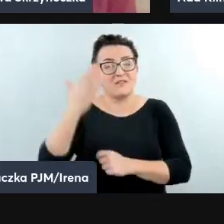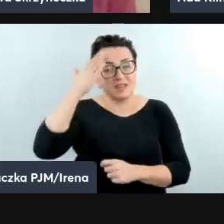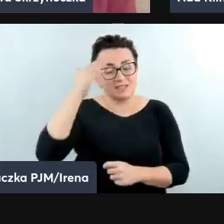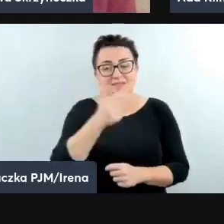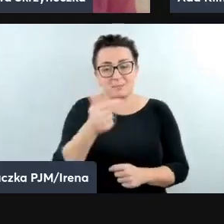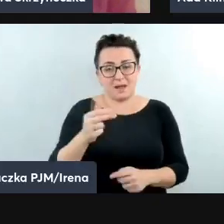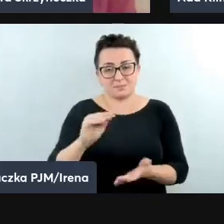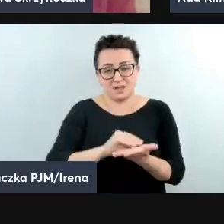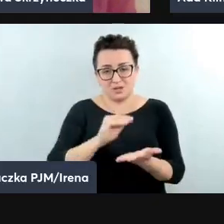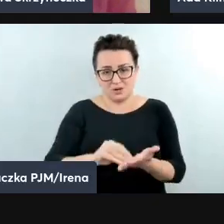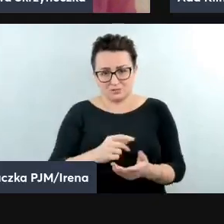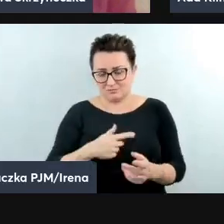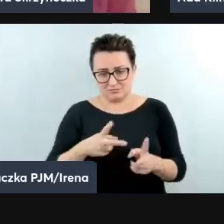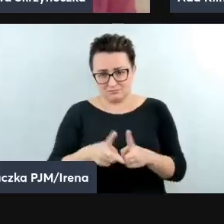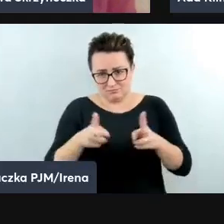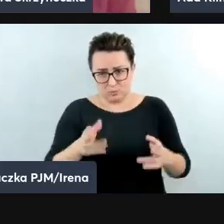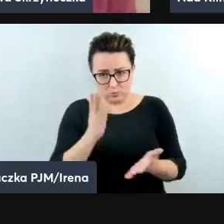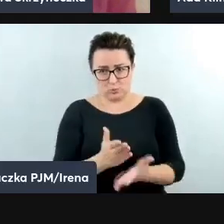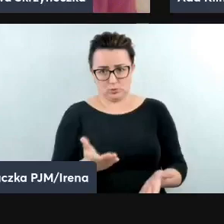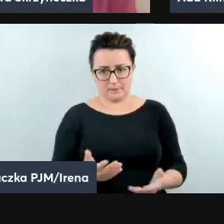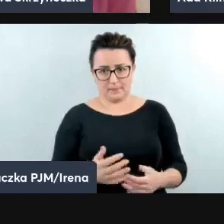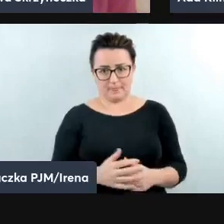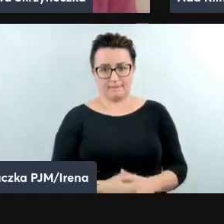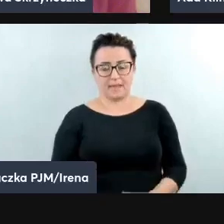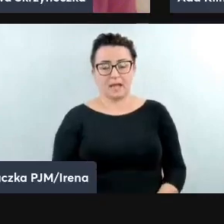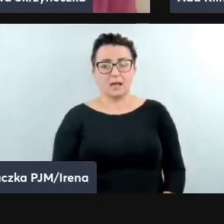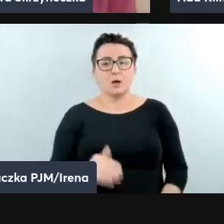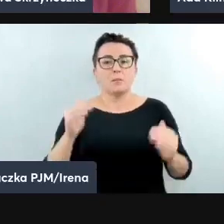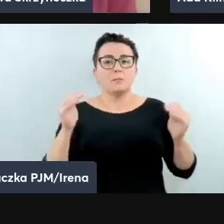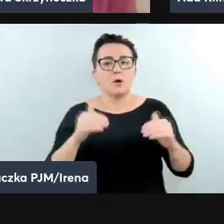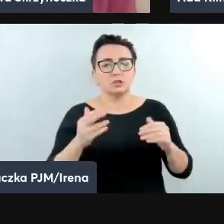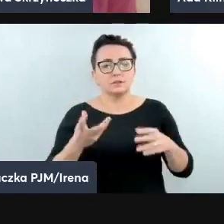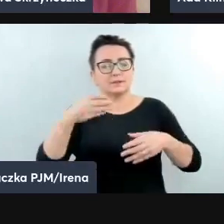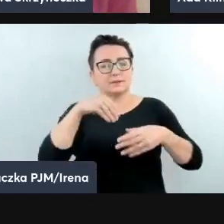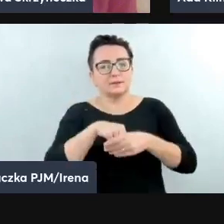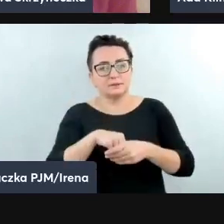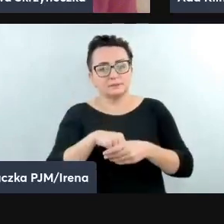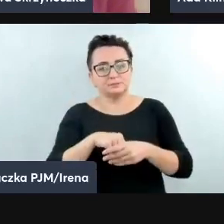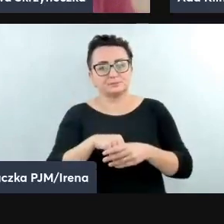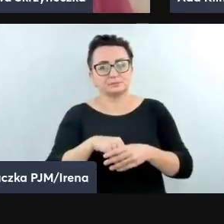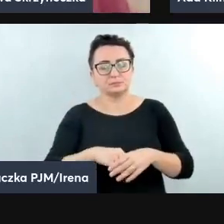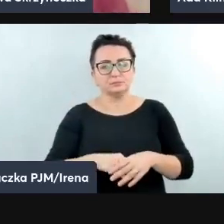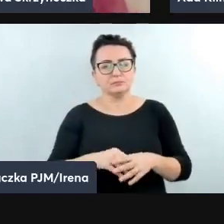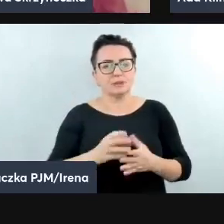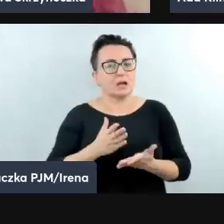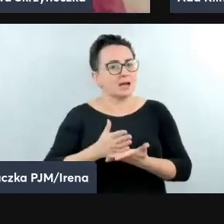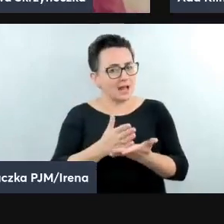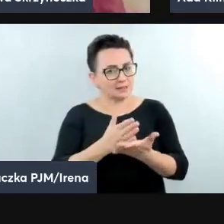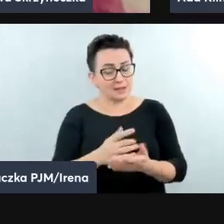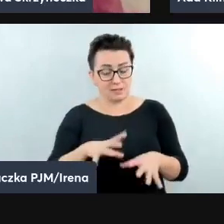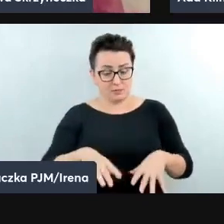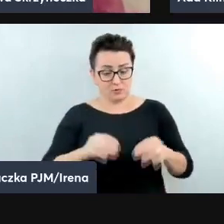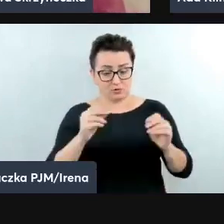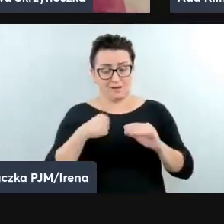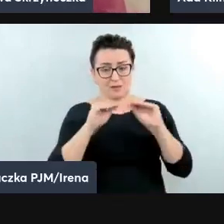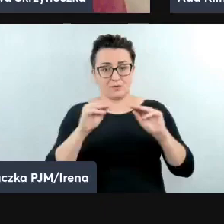może to też w ramach tego tipa, bo też miałam sama na początku, jak prowadziłam edukację, warsztaty, że chciałam więcej, a czasami się po